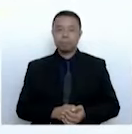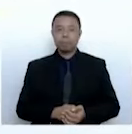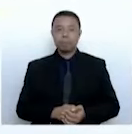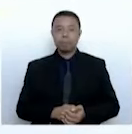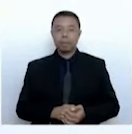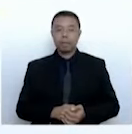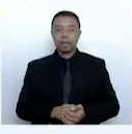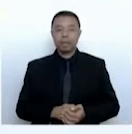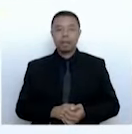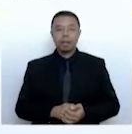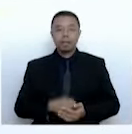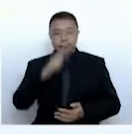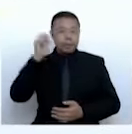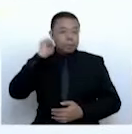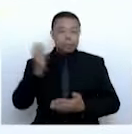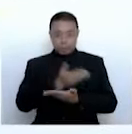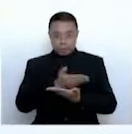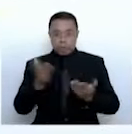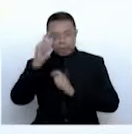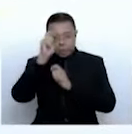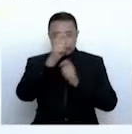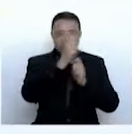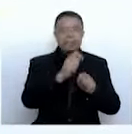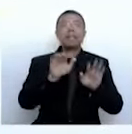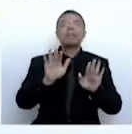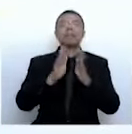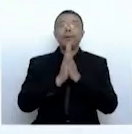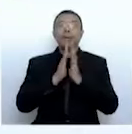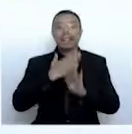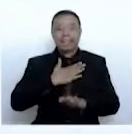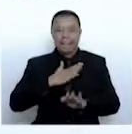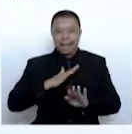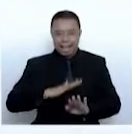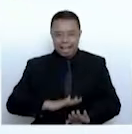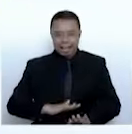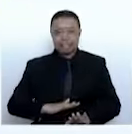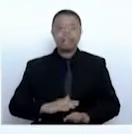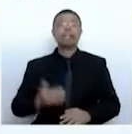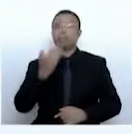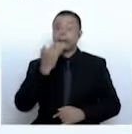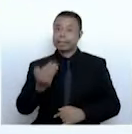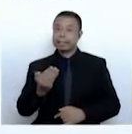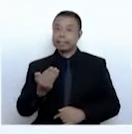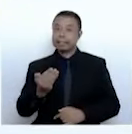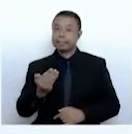Baik, Bapak Ibu hadirin yang terhormat, kami mohon untuk tenang. Terima